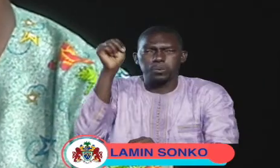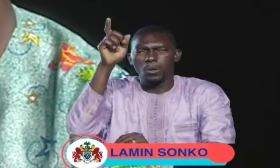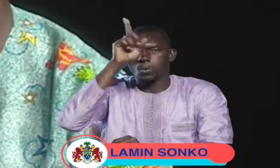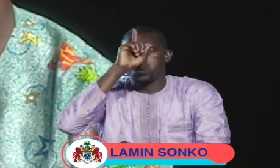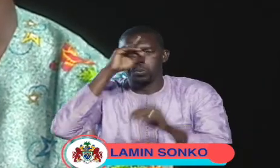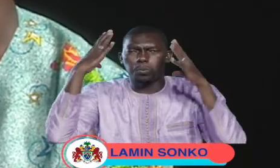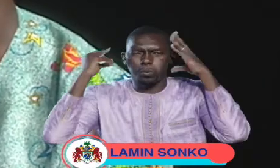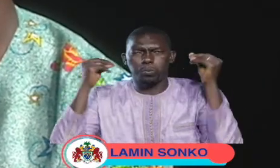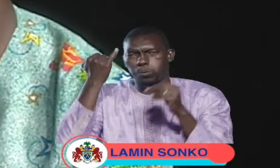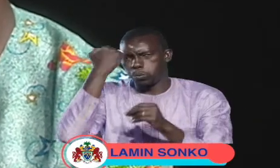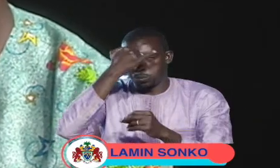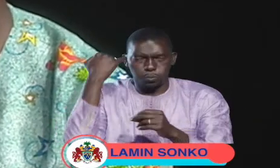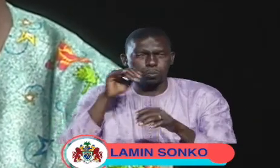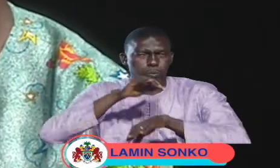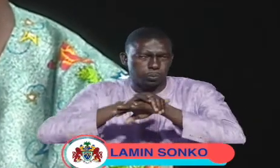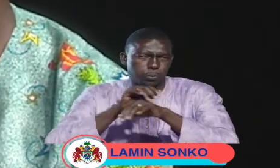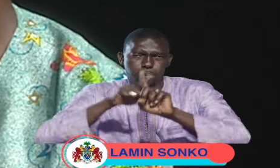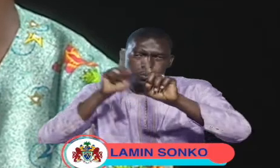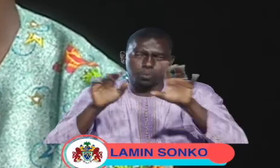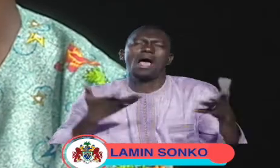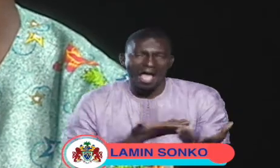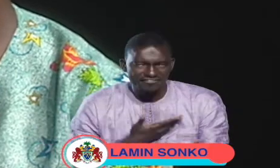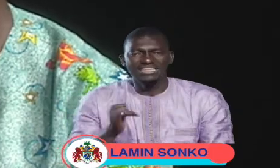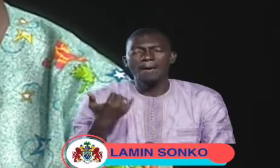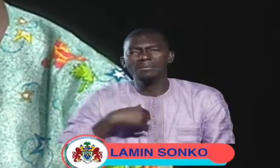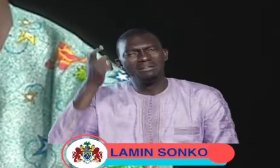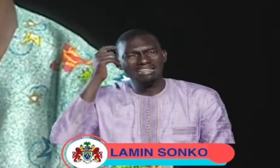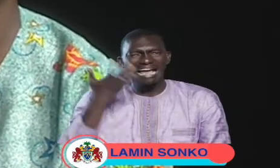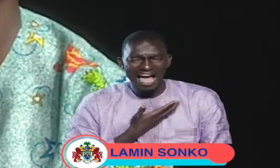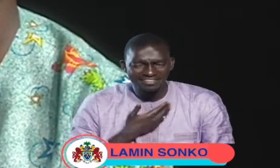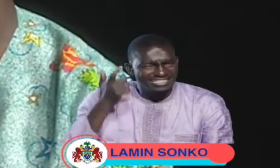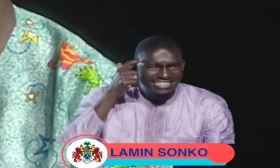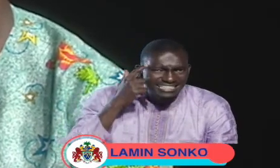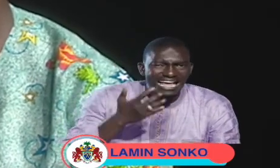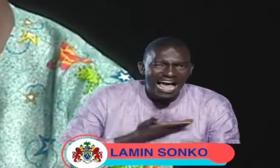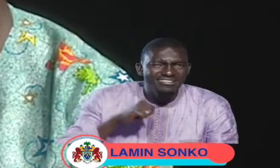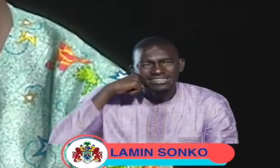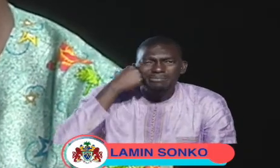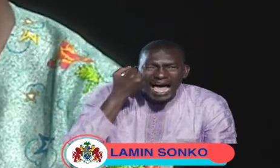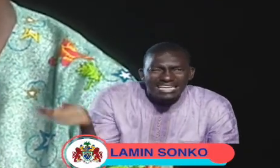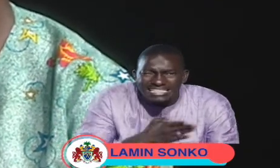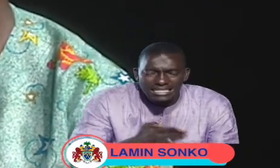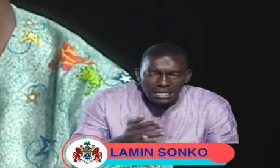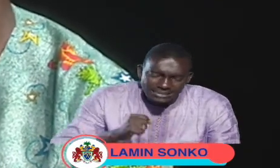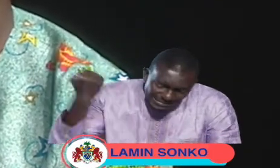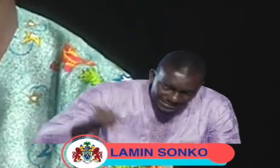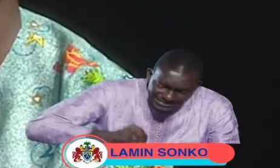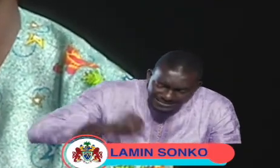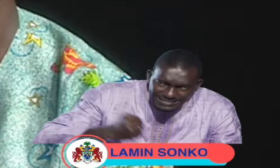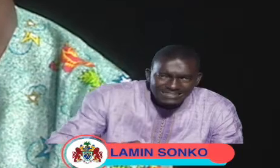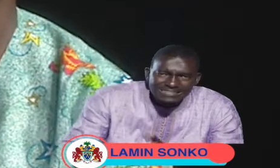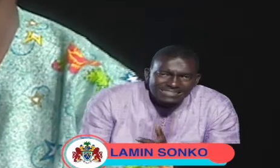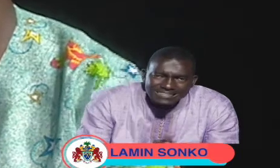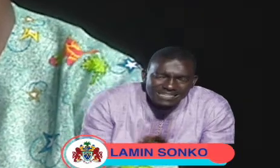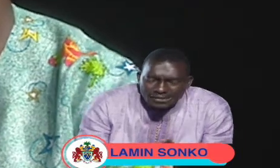texte la mo né ah da nga jël hejna kirign baxal ko leka wala nga tangal nevanday nga nan